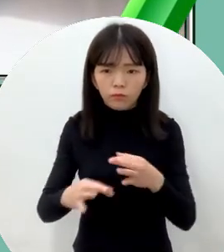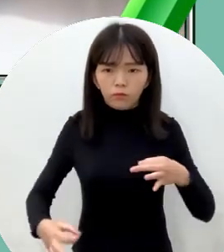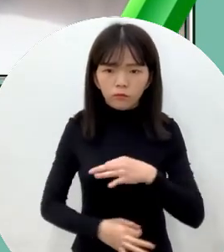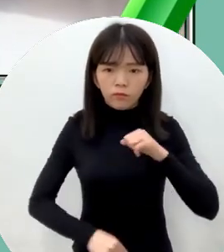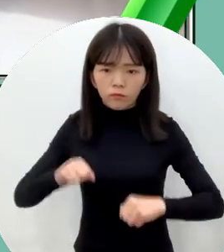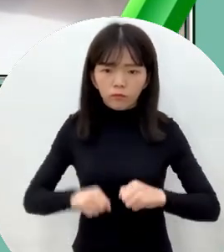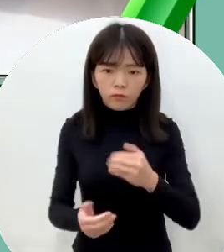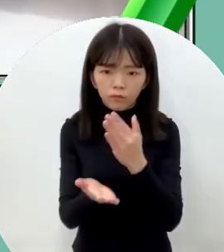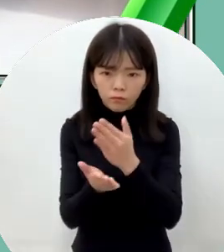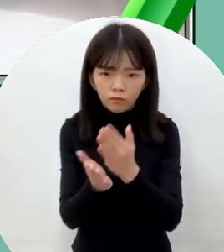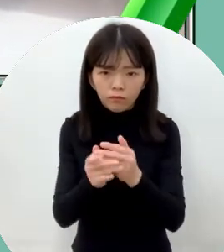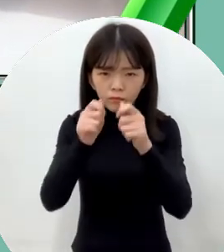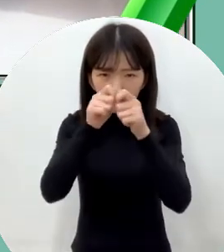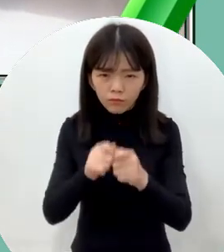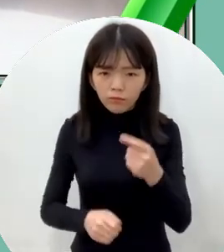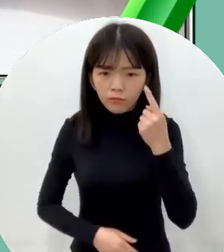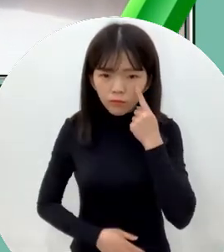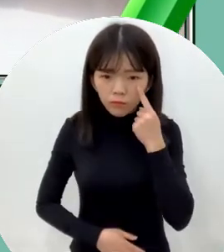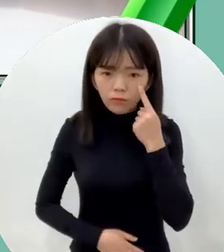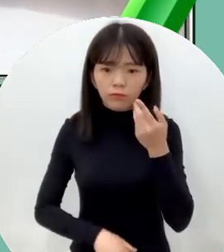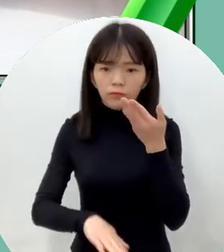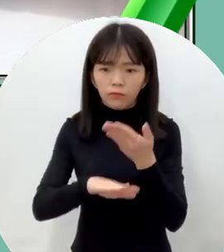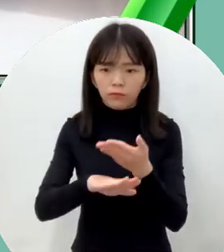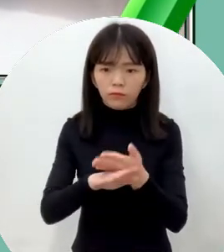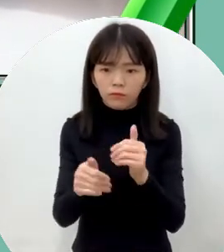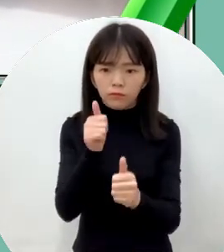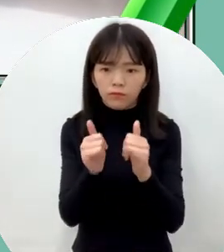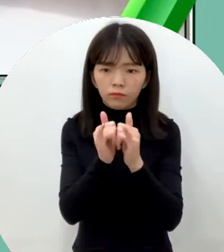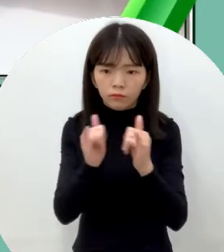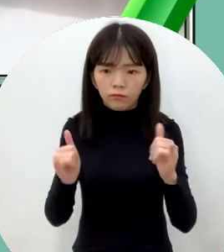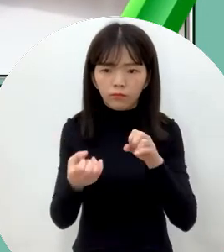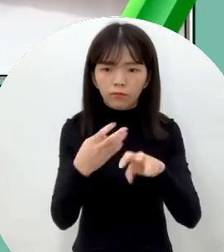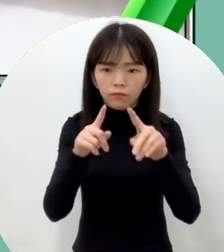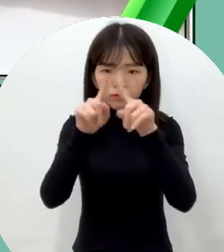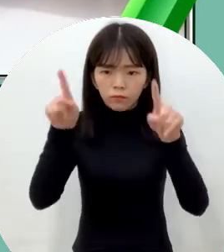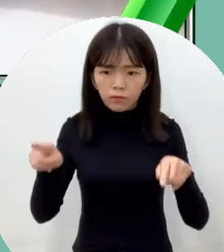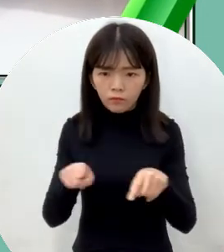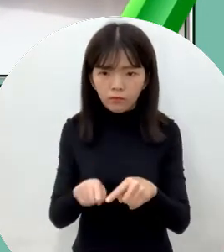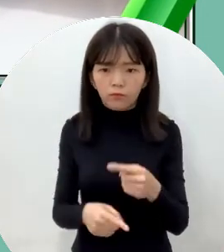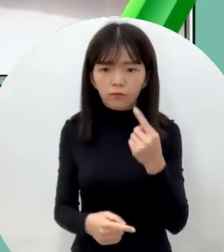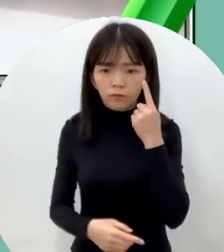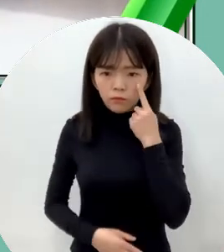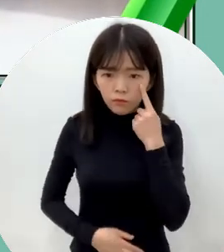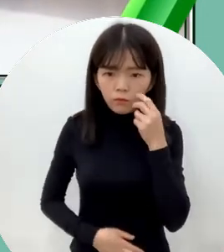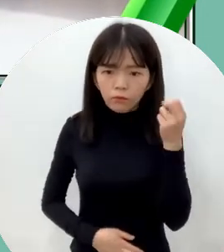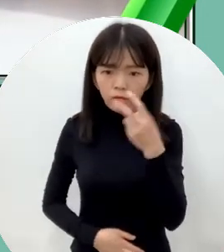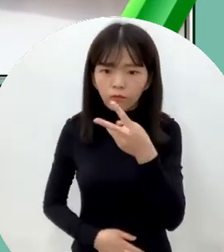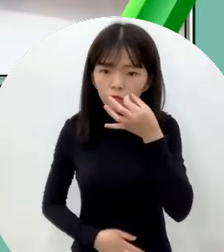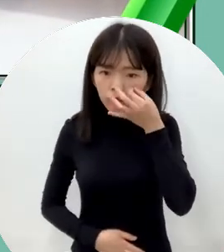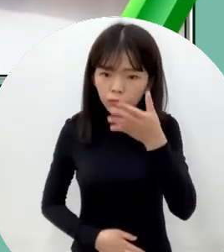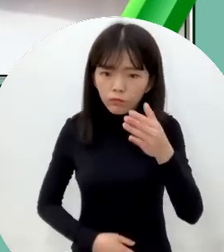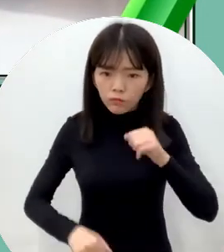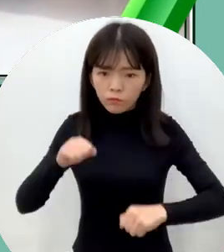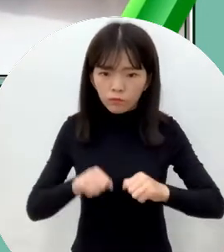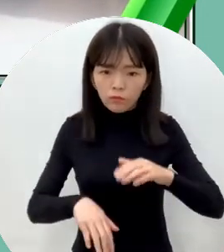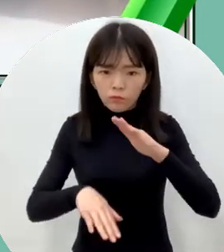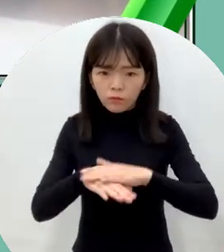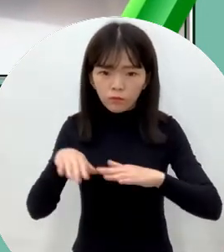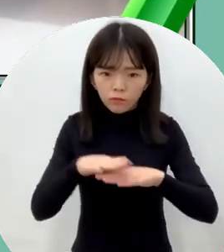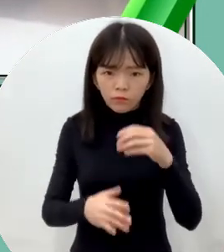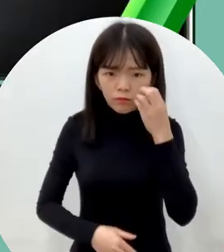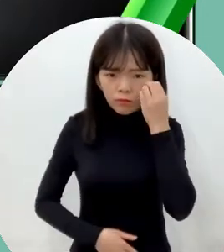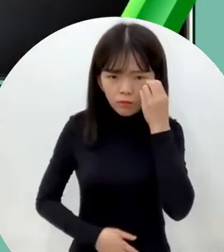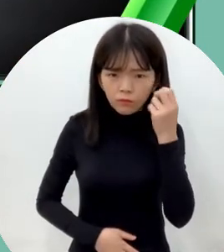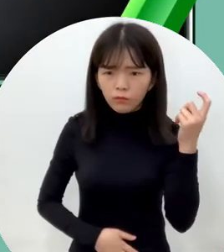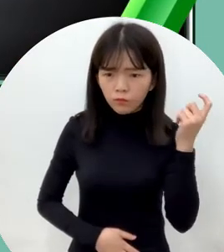이 밖에도 시험 중 부정행위로 간주되는 유형을 자세히 살펴보면 다른 수험생의 답안지를 보거나 보여주는